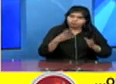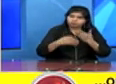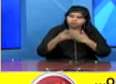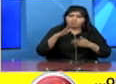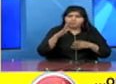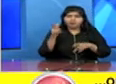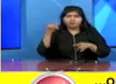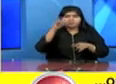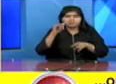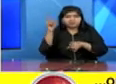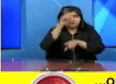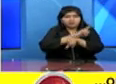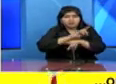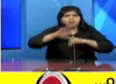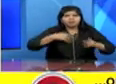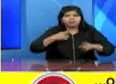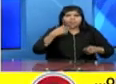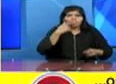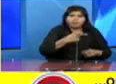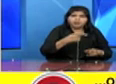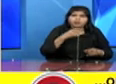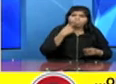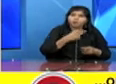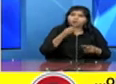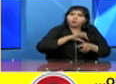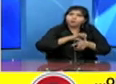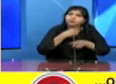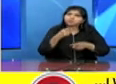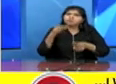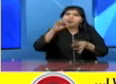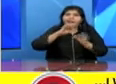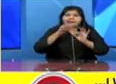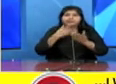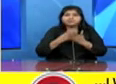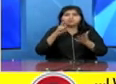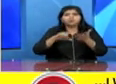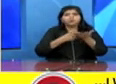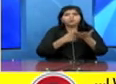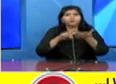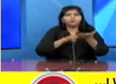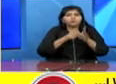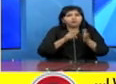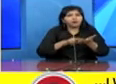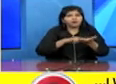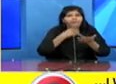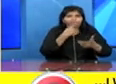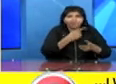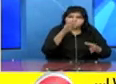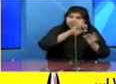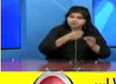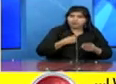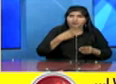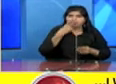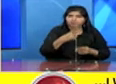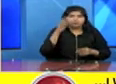5-6 दिन के बाद डॉक्टर्स ने कोरोना वायरस का टेस्ट की और वो था पॉजिटिव आ गया था। तब गांधी हॉस्पिटल, गवर्नमेंट हॉस्पिटल हैदराबाद में, वहाँ पे